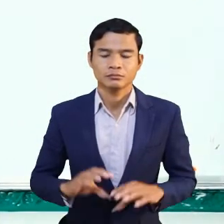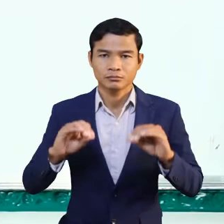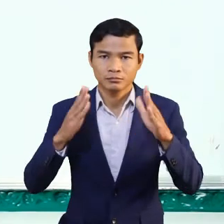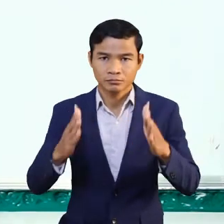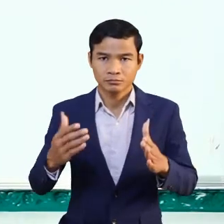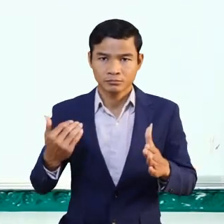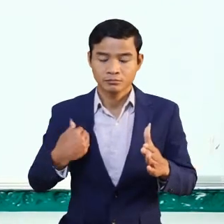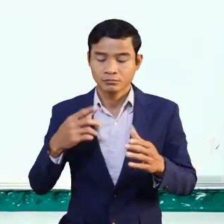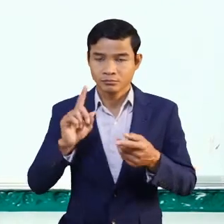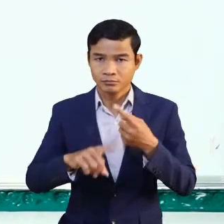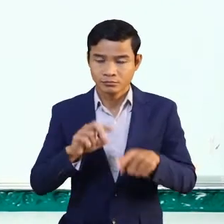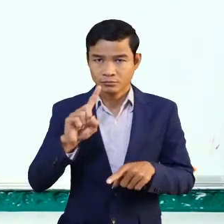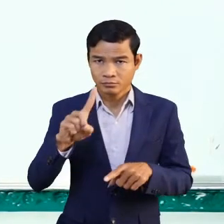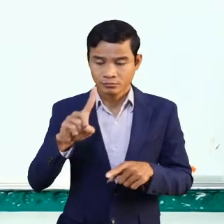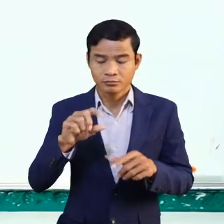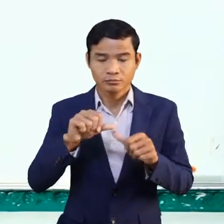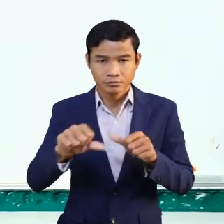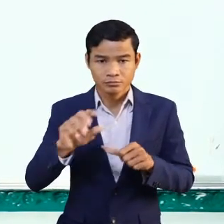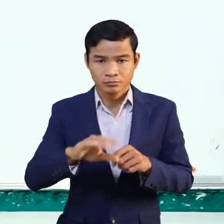តានៅក្រុមនេះរបស់លេខមួយទៀតតោះ